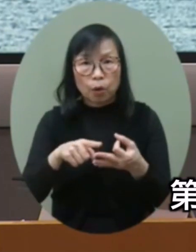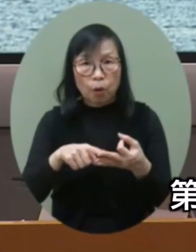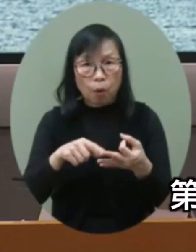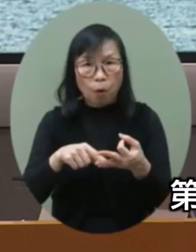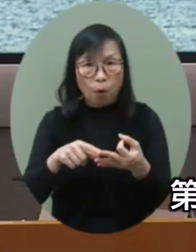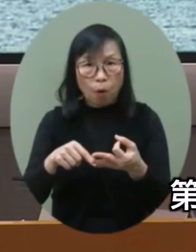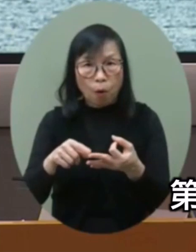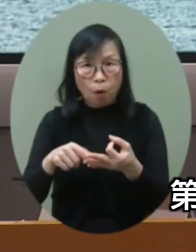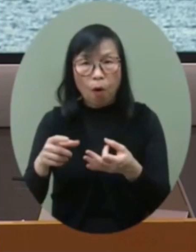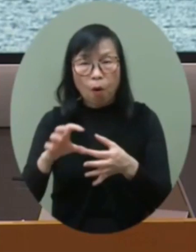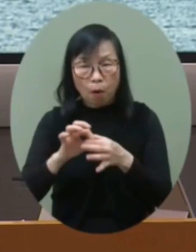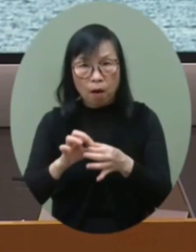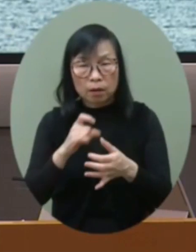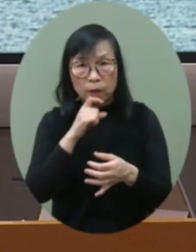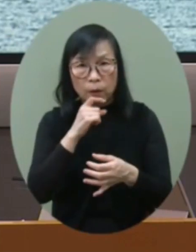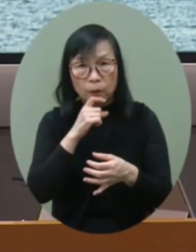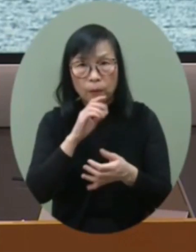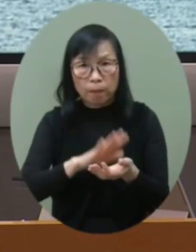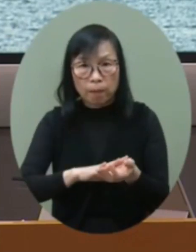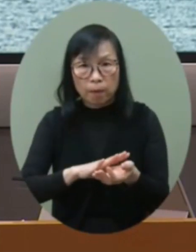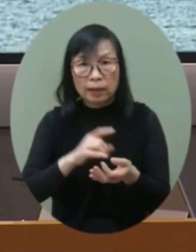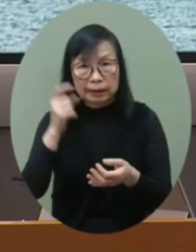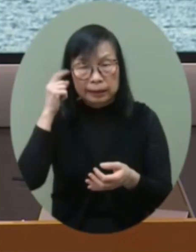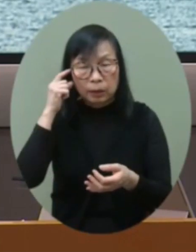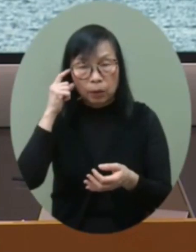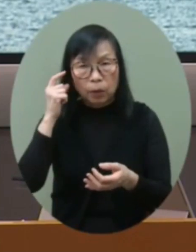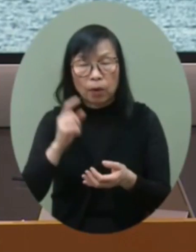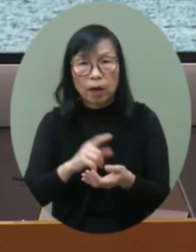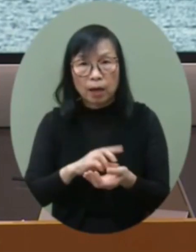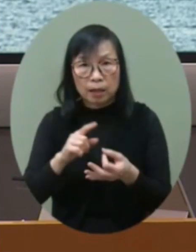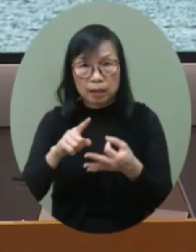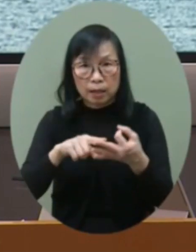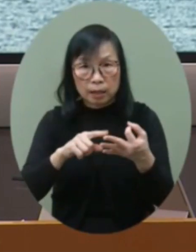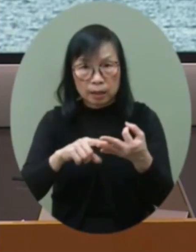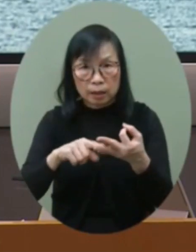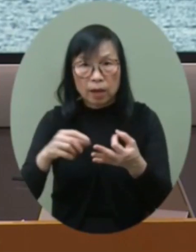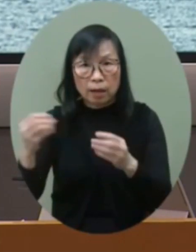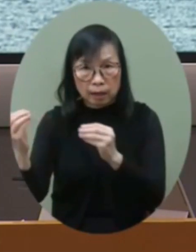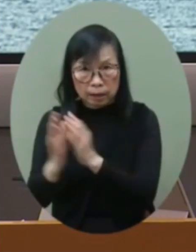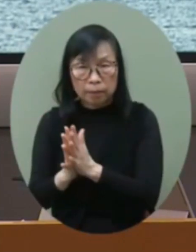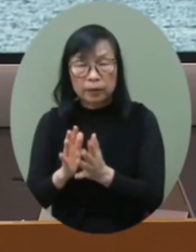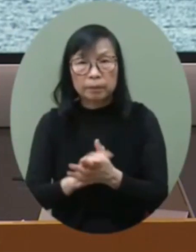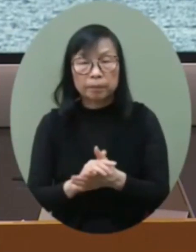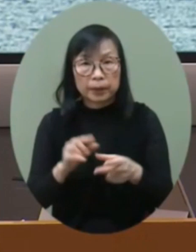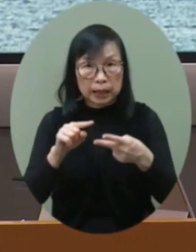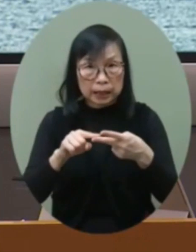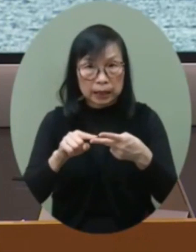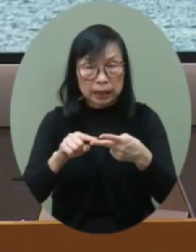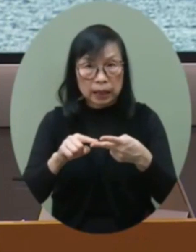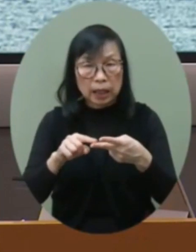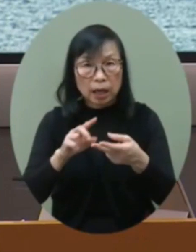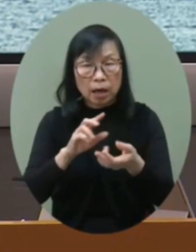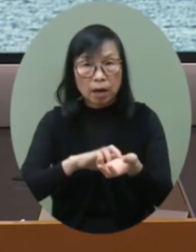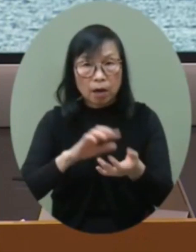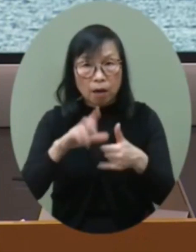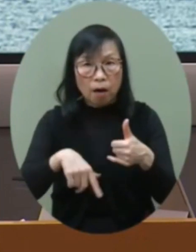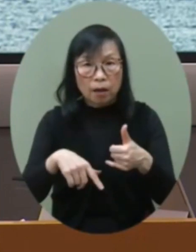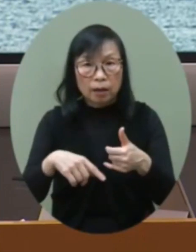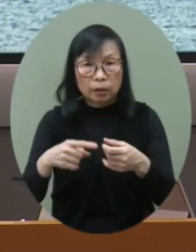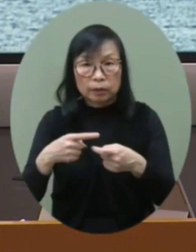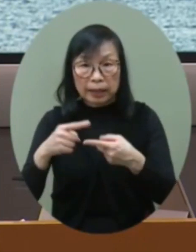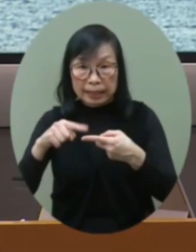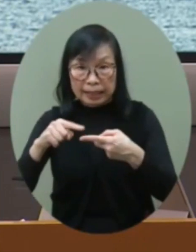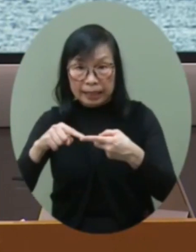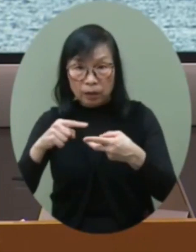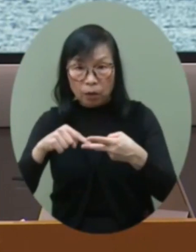係相關嘅啦，係有源頭，即係知道係喺 Ursus Custer 嗰度感染嘅。咁第二位個案咧，就係同第一位個